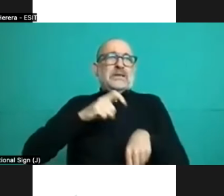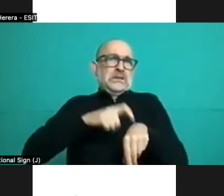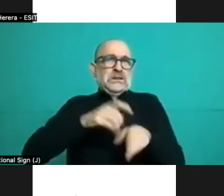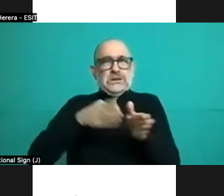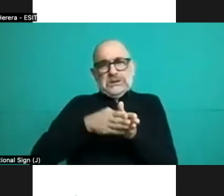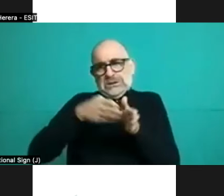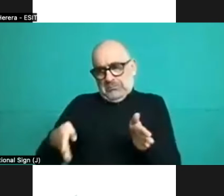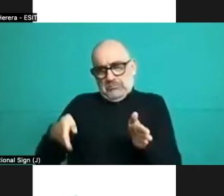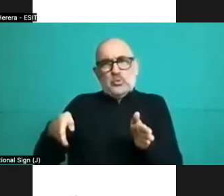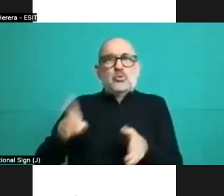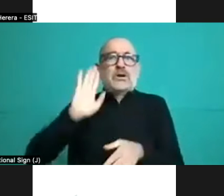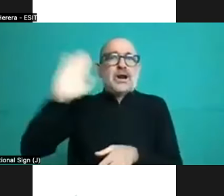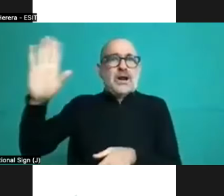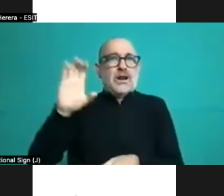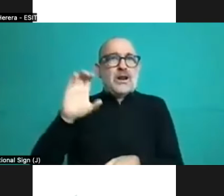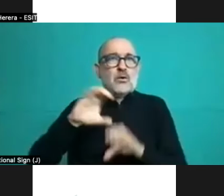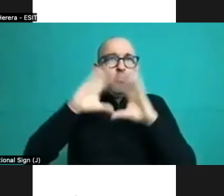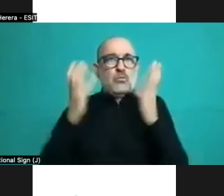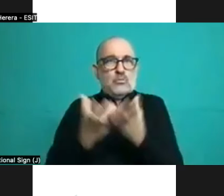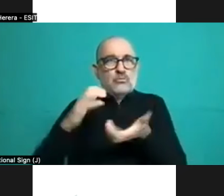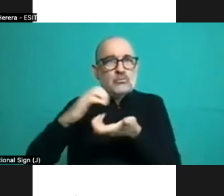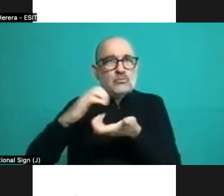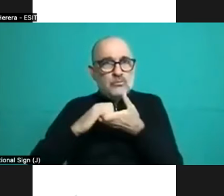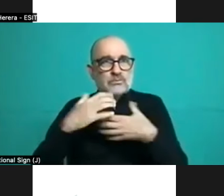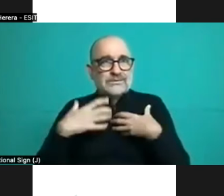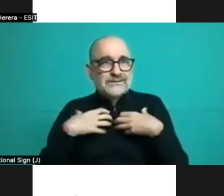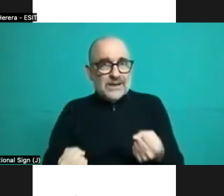J'aimerais répondre à cette question